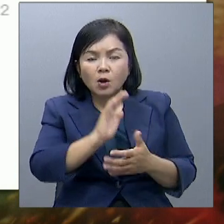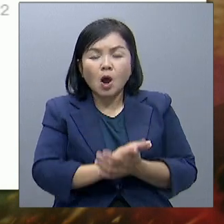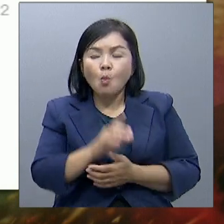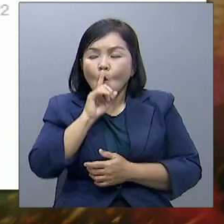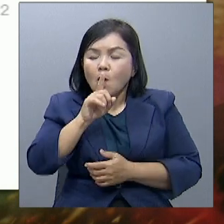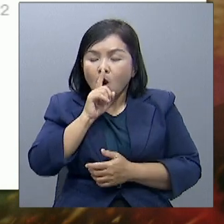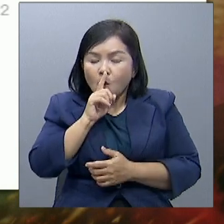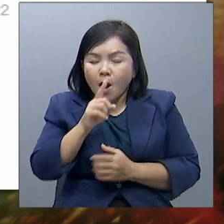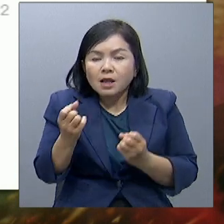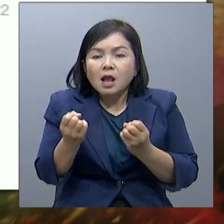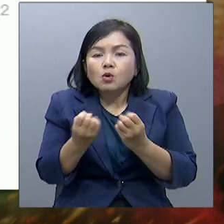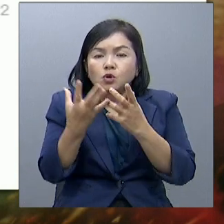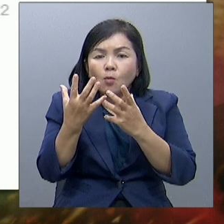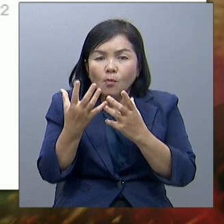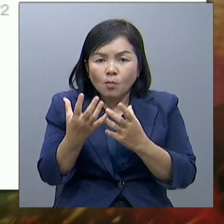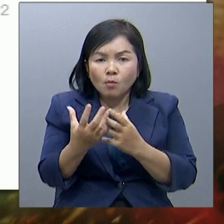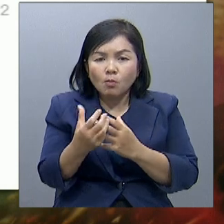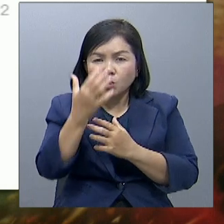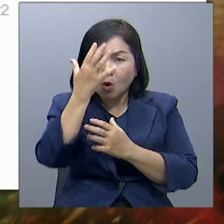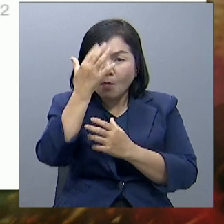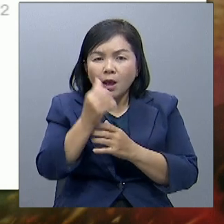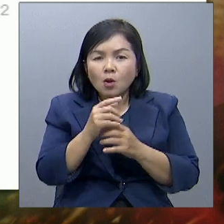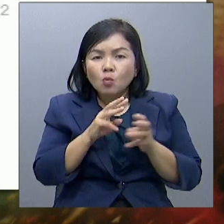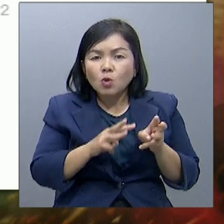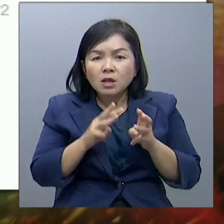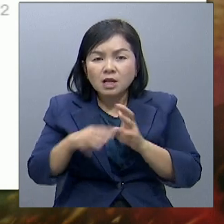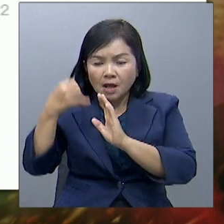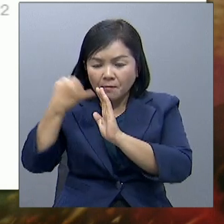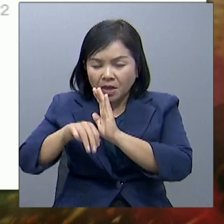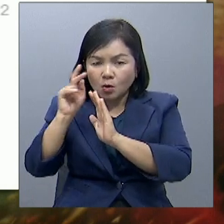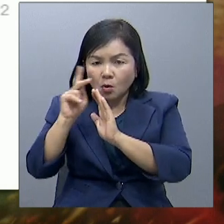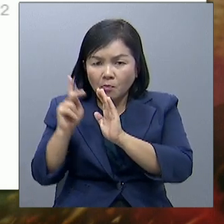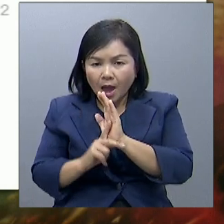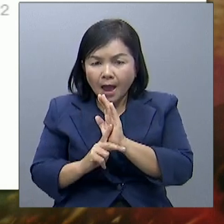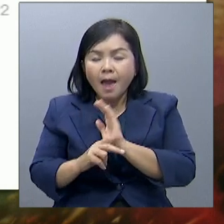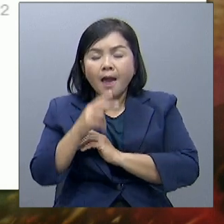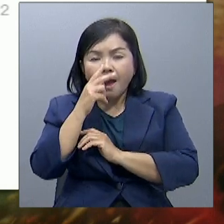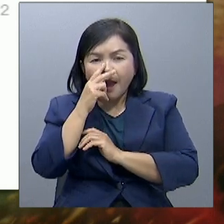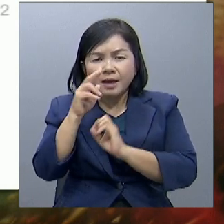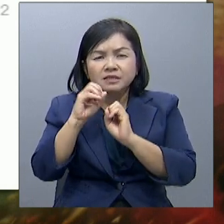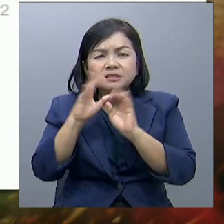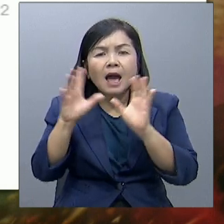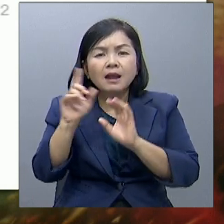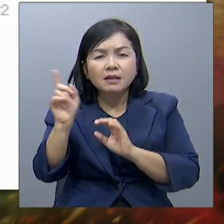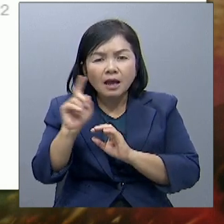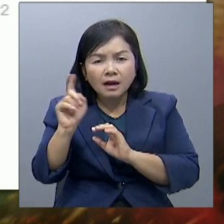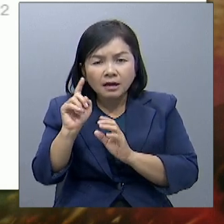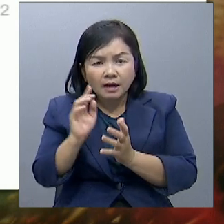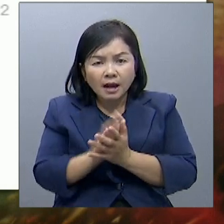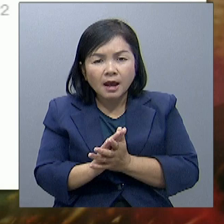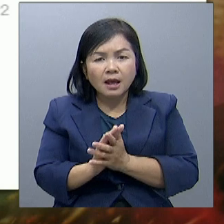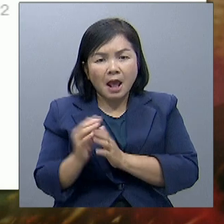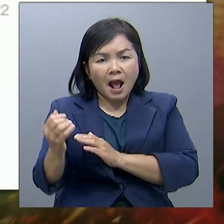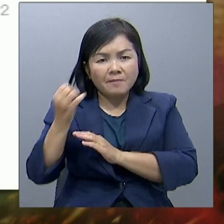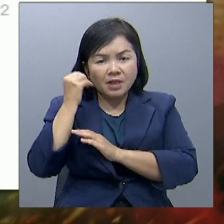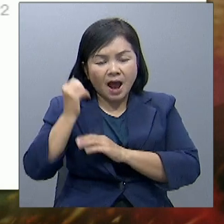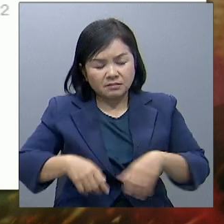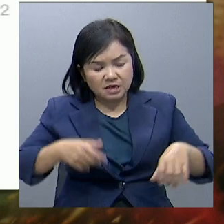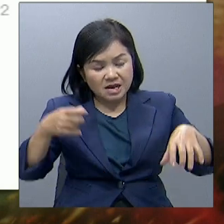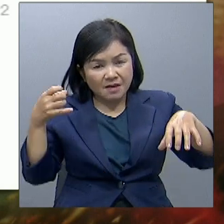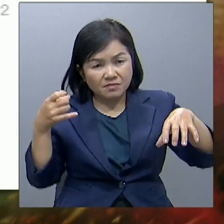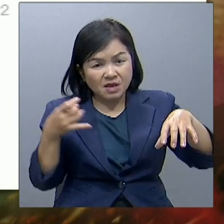กระทำในครั้งนี้ว่าเป็นการใช้กำลังโดยผุดกฎหมายเห็นได้ชัดว่าเป็นการสังหารนอกกฎหมายในปี